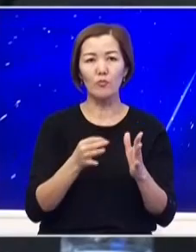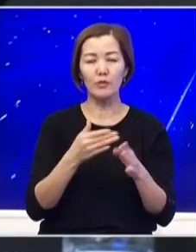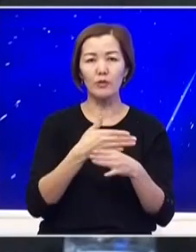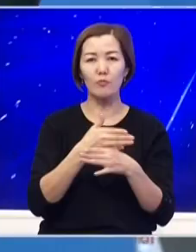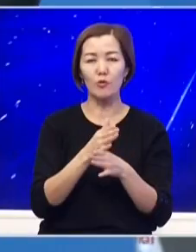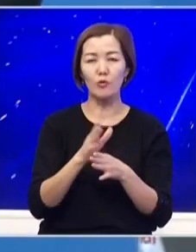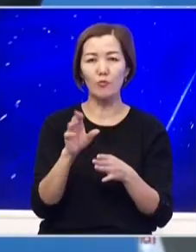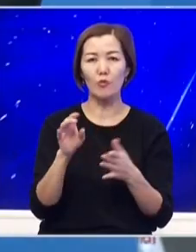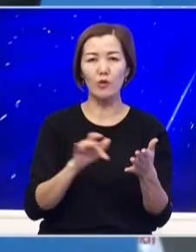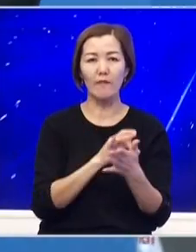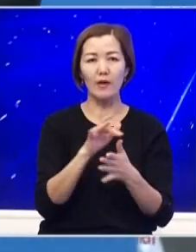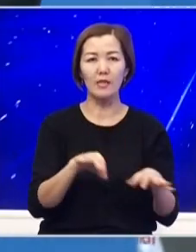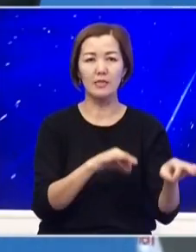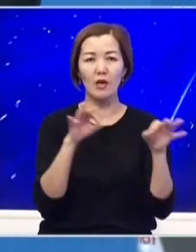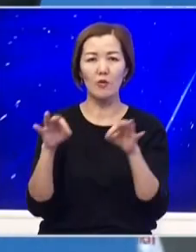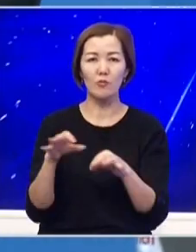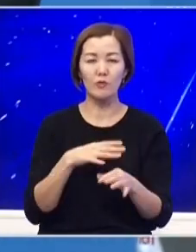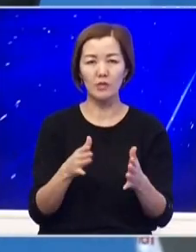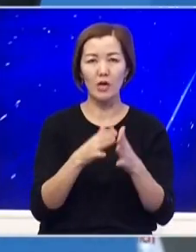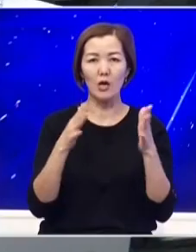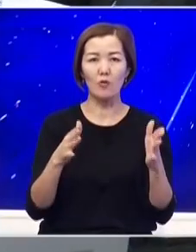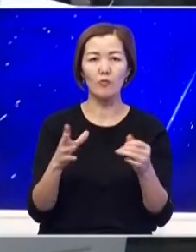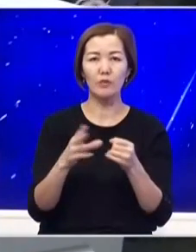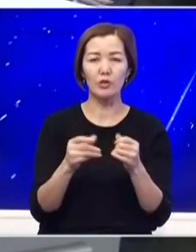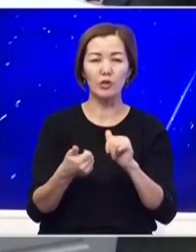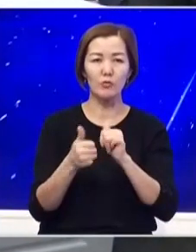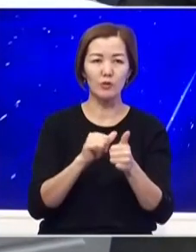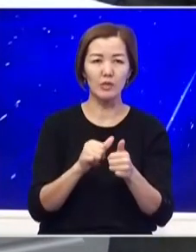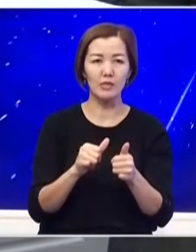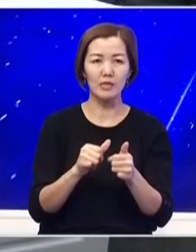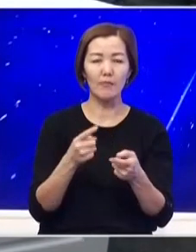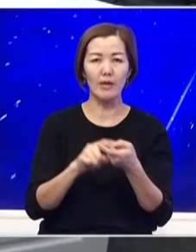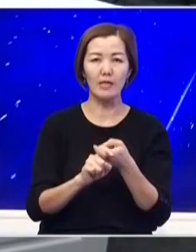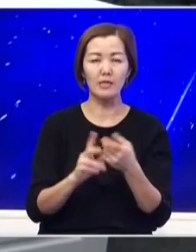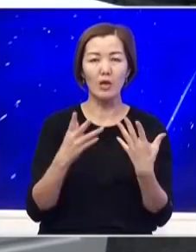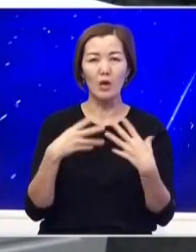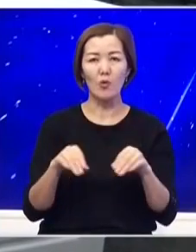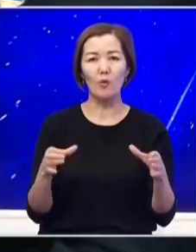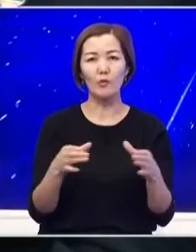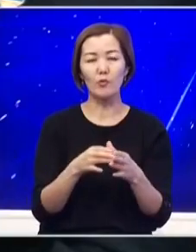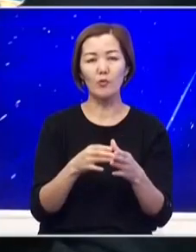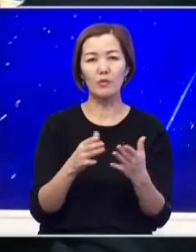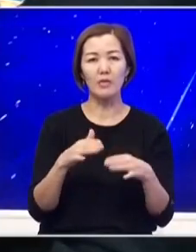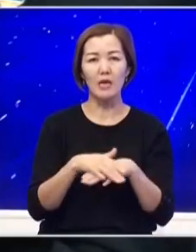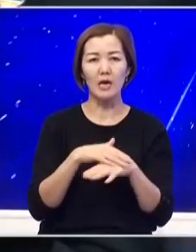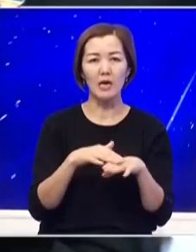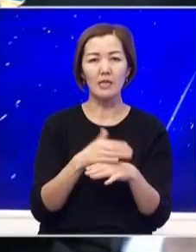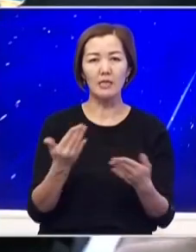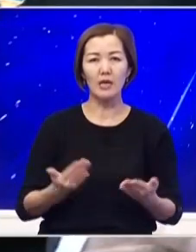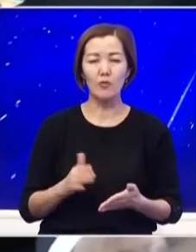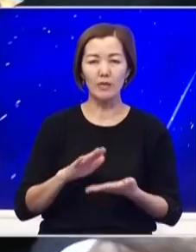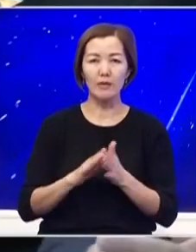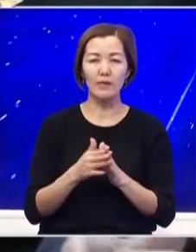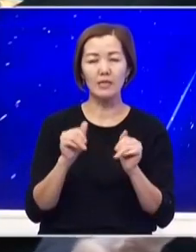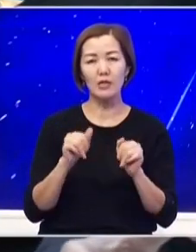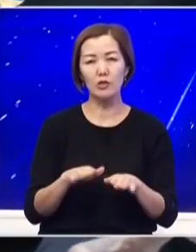Қонаев қаласына көшірілді. Дегенмен ауқымды аумақтық өзгерістерге қарамастан, қоғамдық кеңес халықтың әлеуметтік мәселелерін